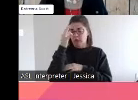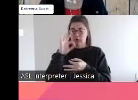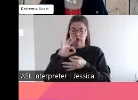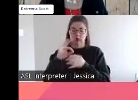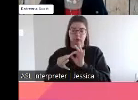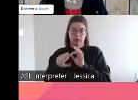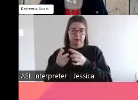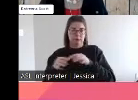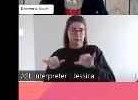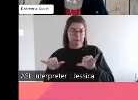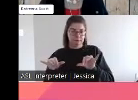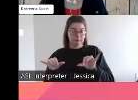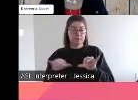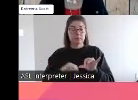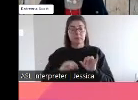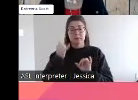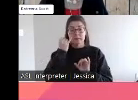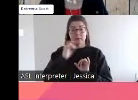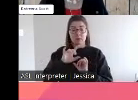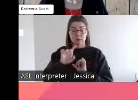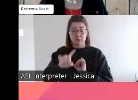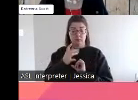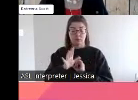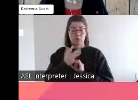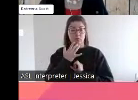avec une interprétation simultanée en français.